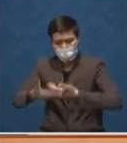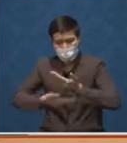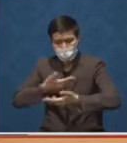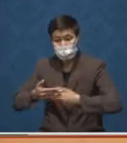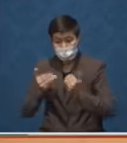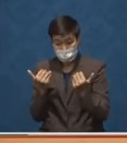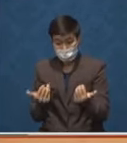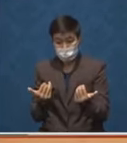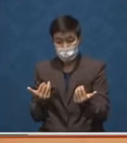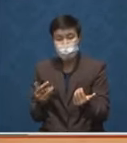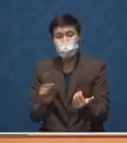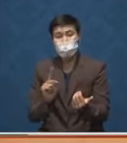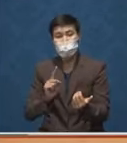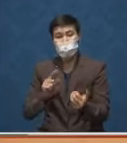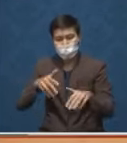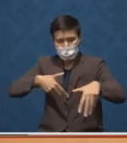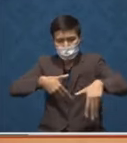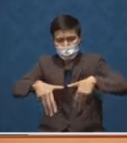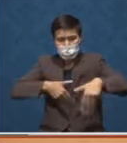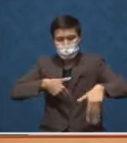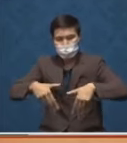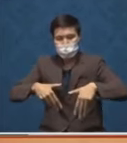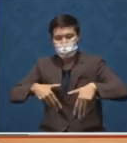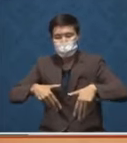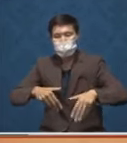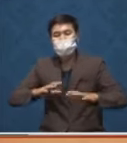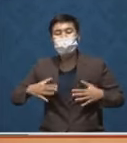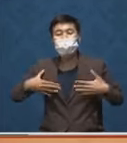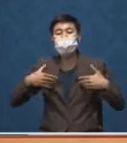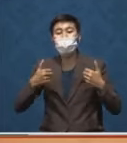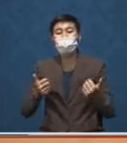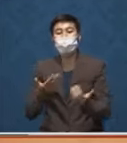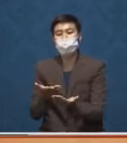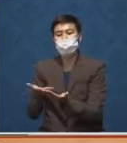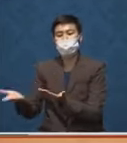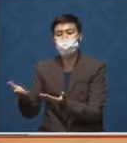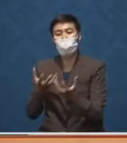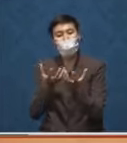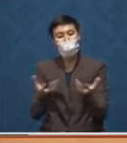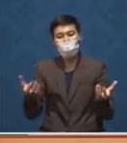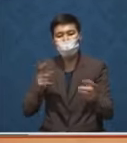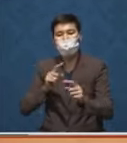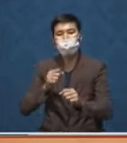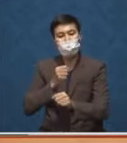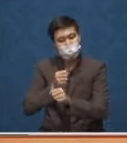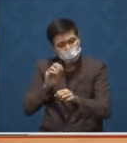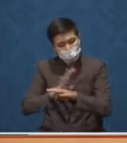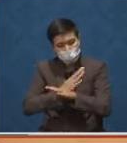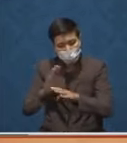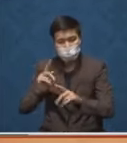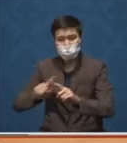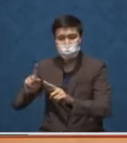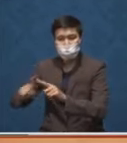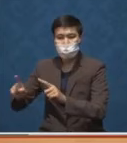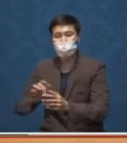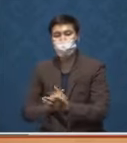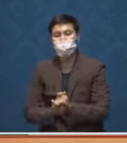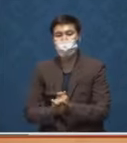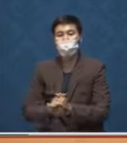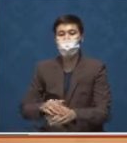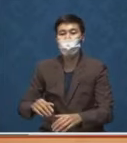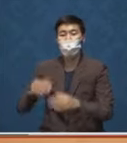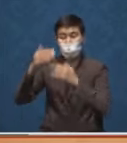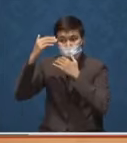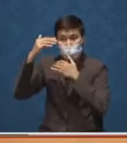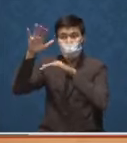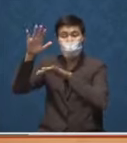จะเห็นว่าประชาชนก็มีความสะดวกสบายนะในการซื้อสินค้าหรือในการทำธุรกิจต่างๆหรือแม้แต่เรื่องโลจิสติกการข